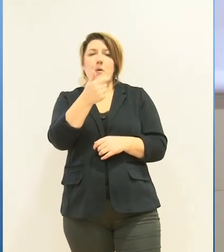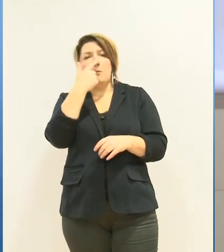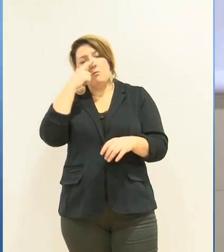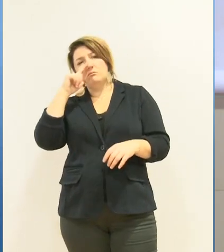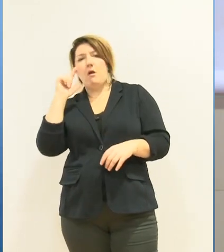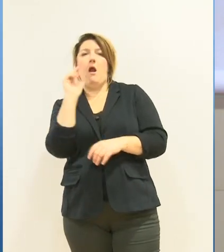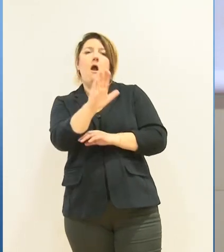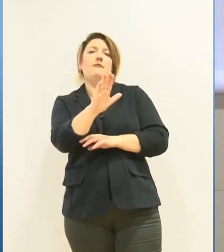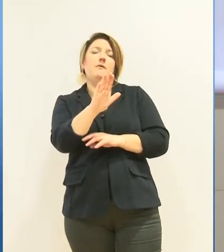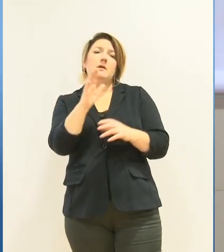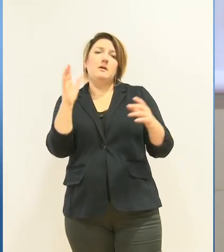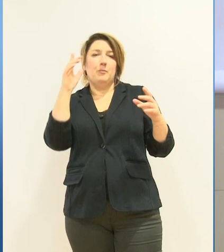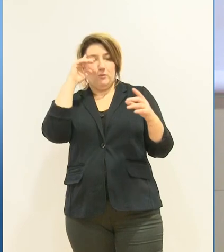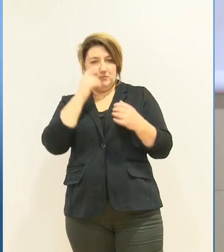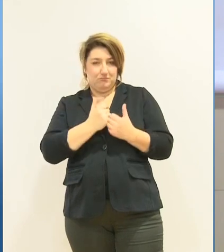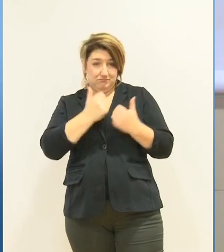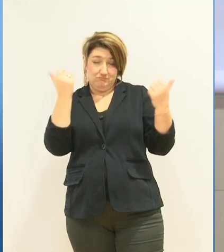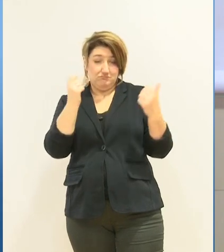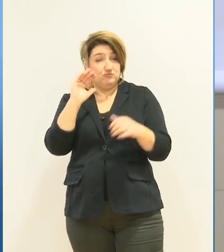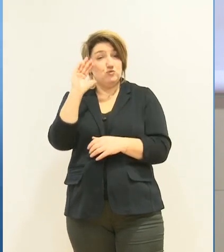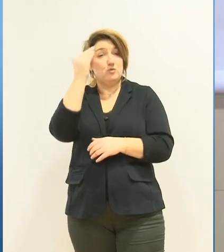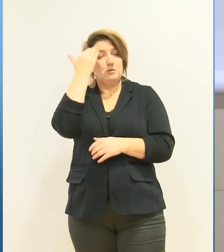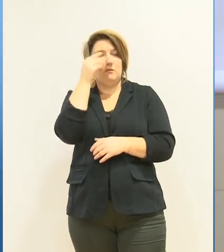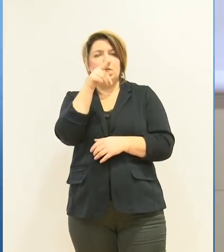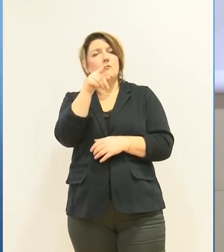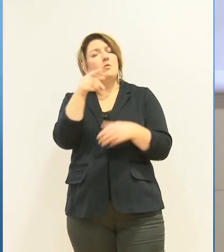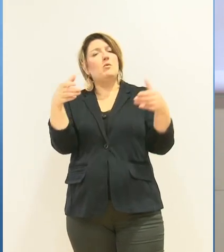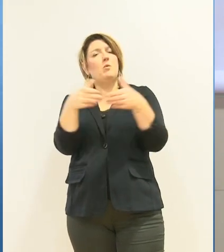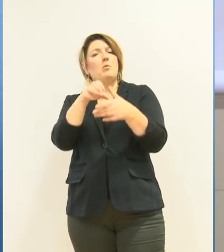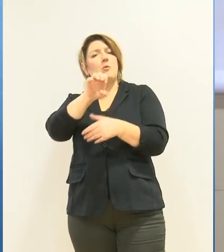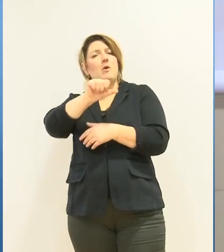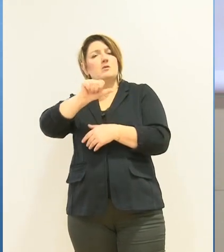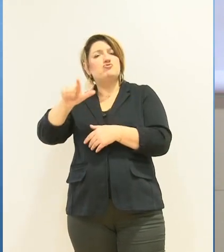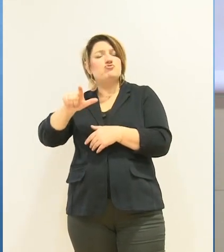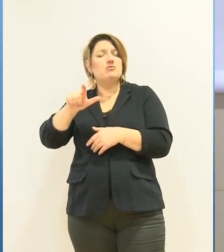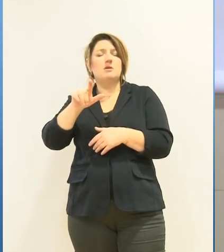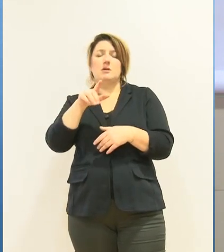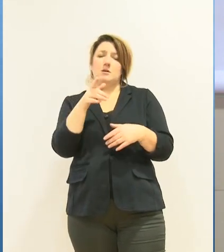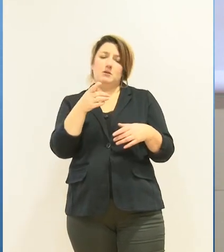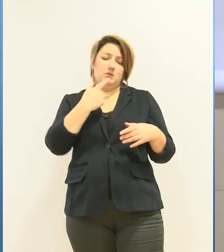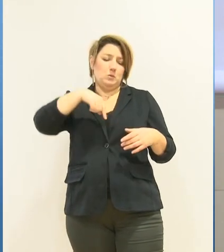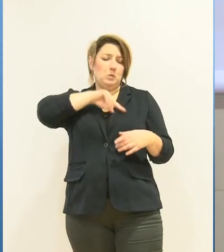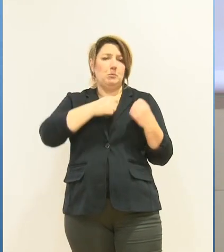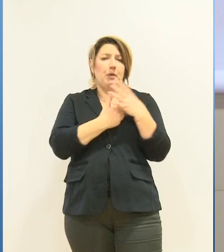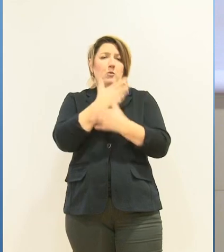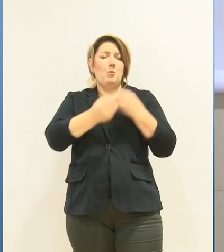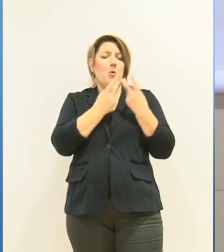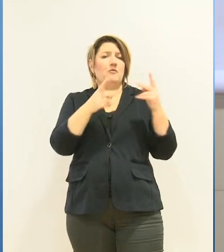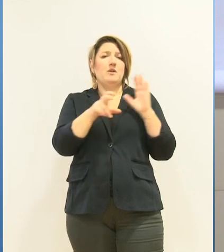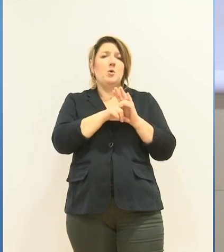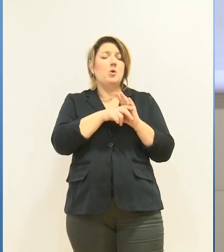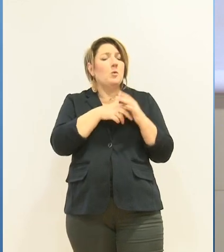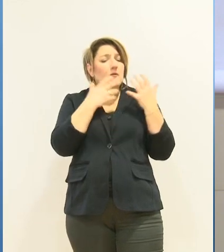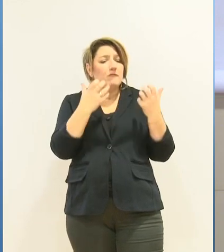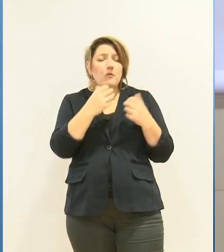vous vous opposez en effet à la quasi totalité des actions mises en place par la ville de grenoble où la métropole qui vont dans le